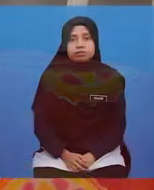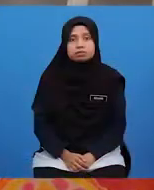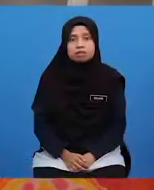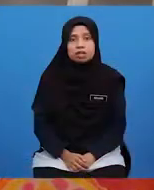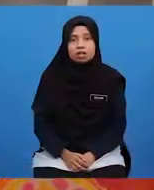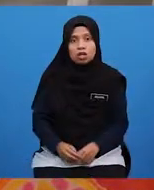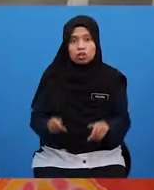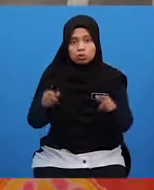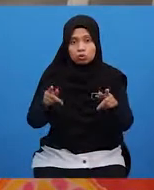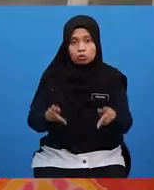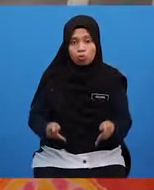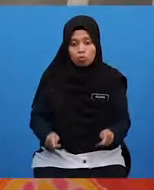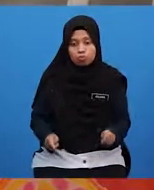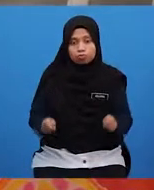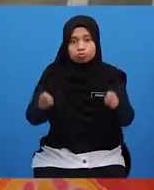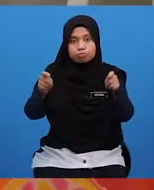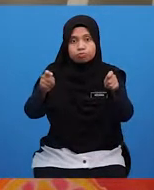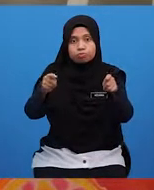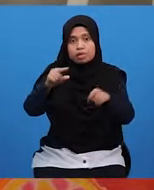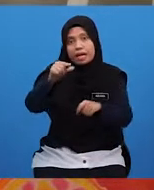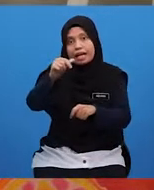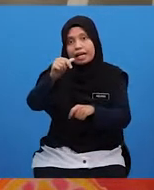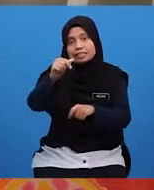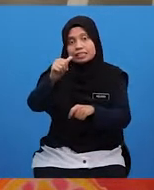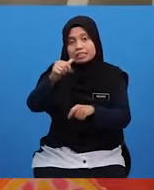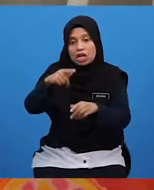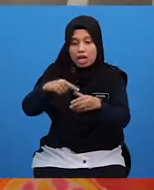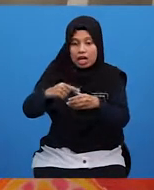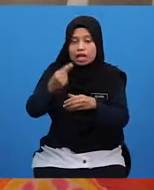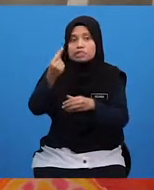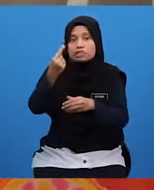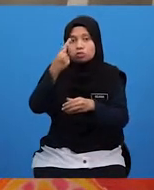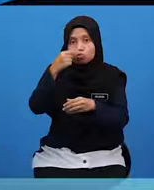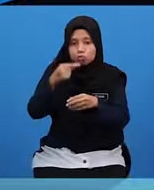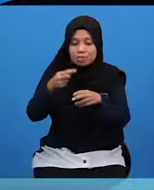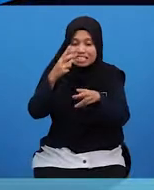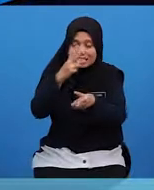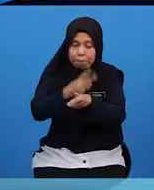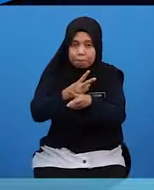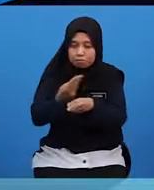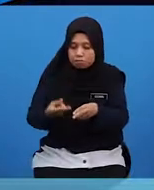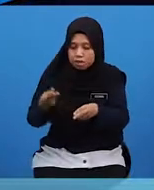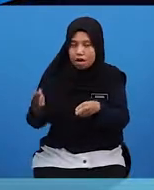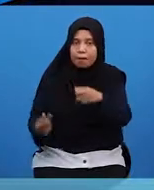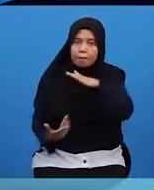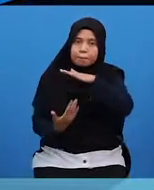Tong gas. Tong gas merupakan tempat untuk menyimpan bahan bakar.